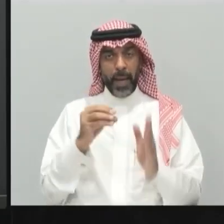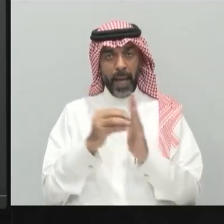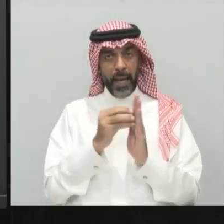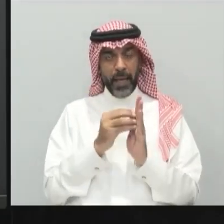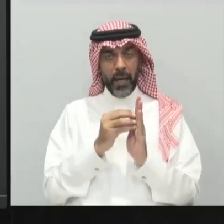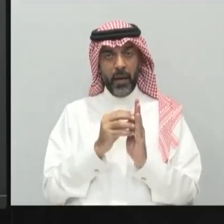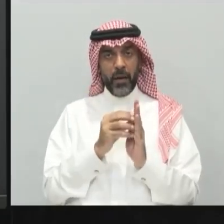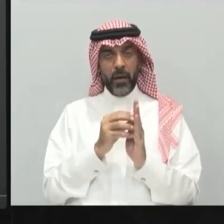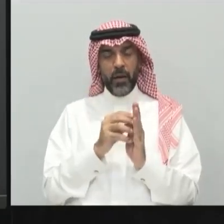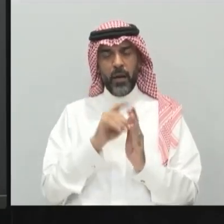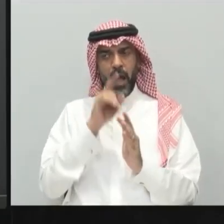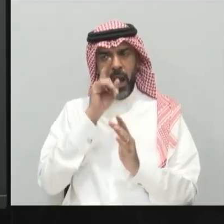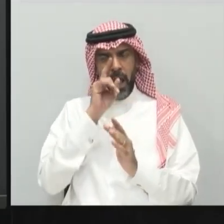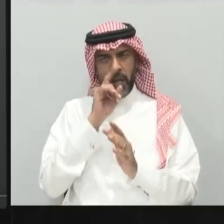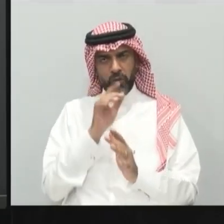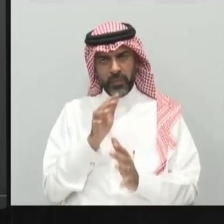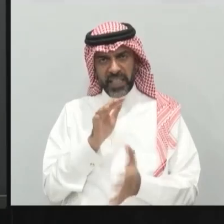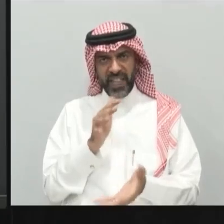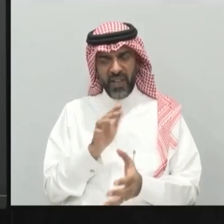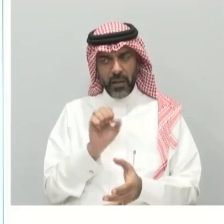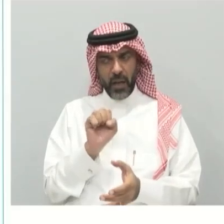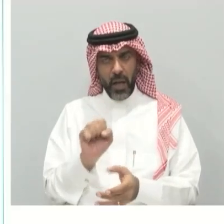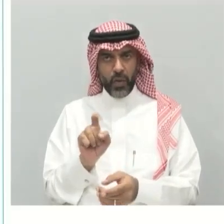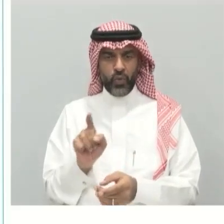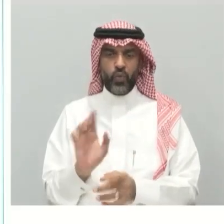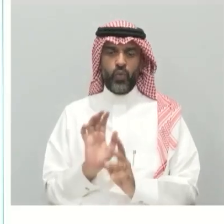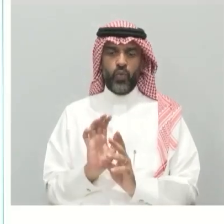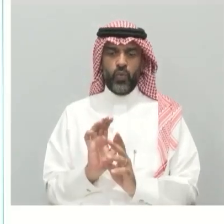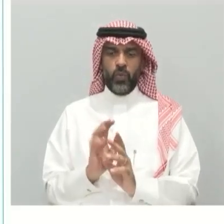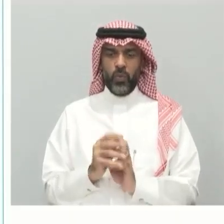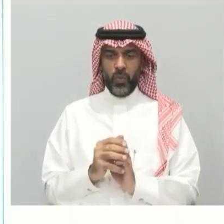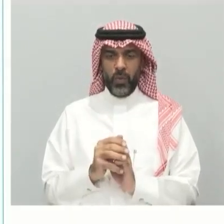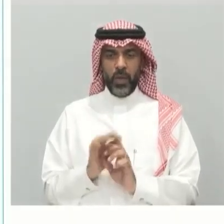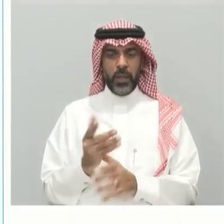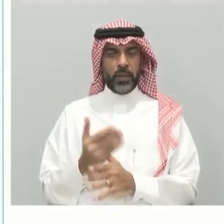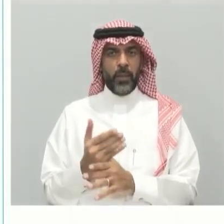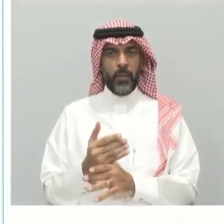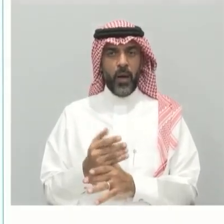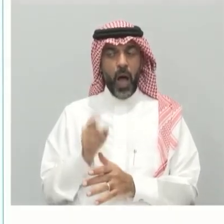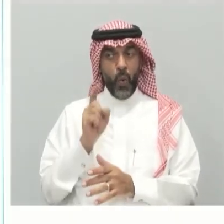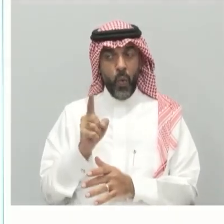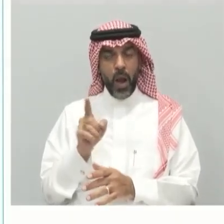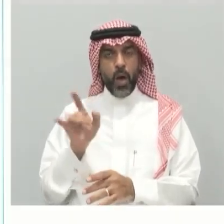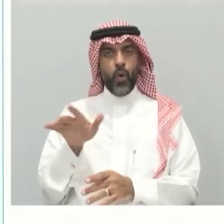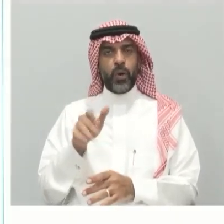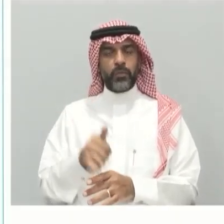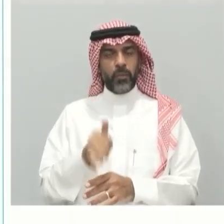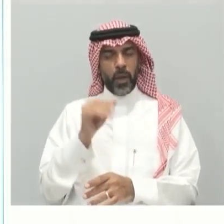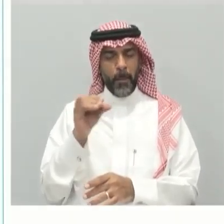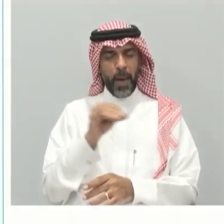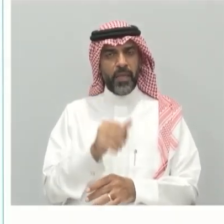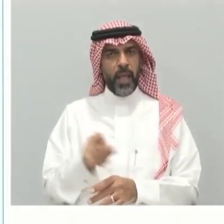لابد ان يكون لها مواصفات معينه لابد ان يكون لها مواصفات معينه لانها تتكون من ماذا اول شيء انه تتكون من ماده موصله